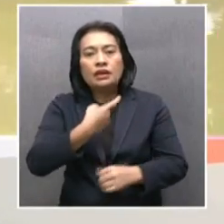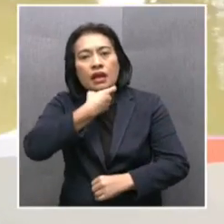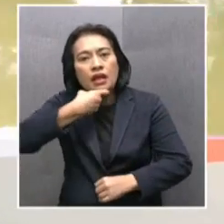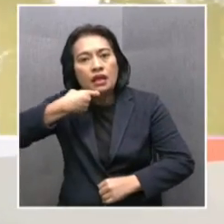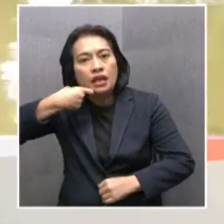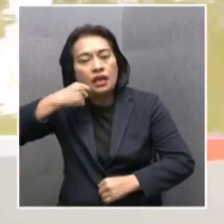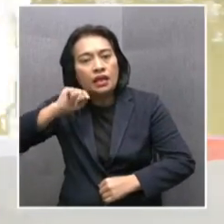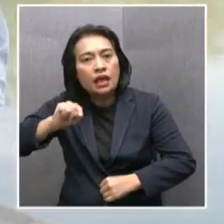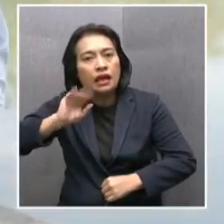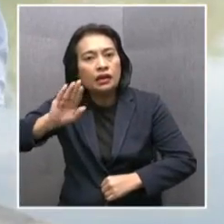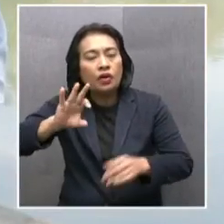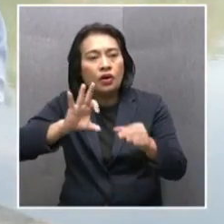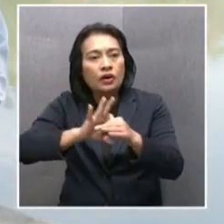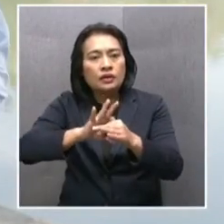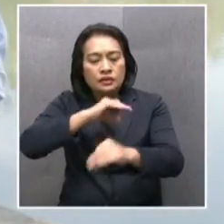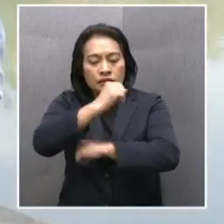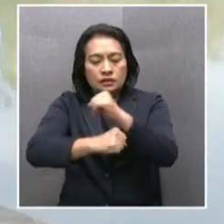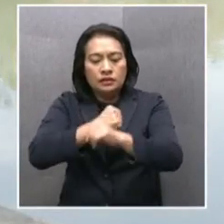ที่ค่ะ